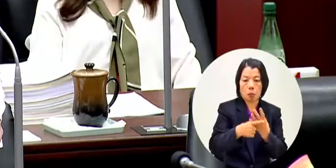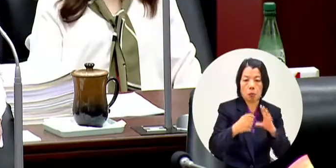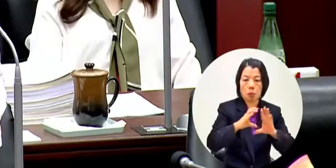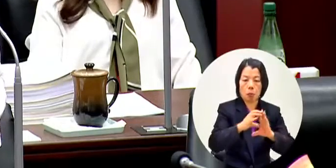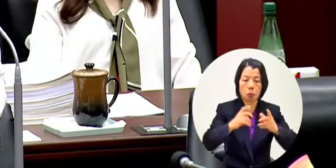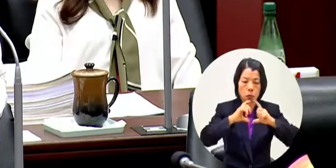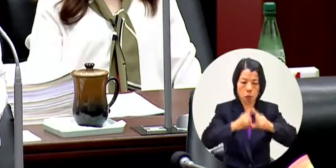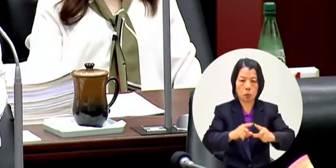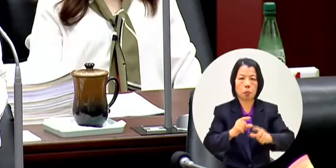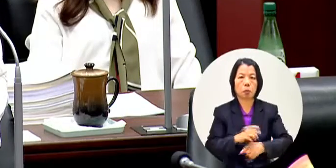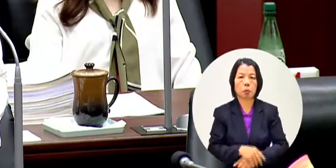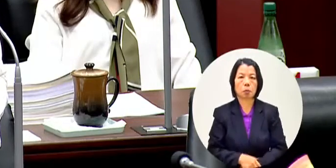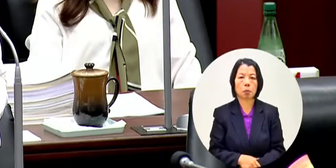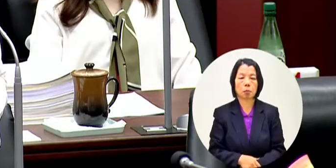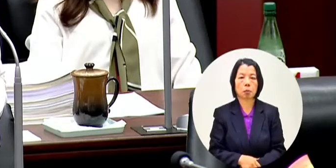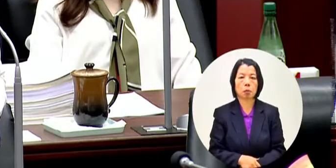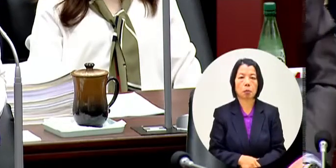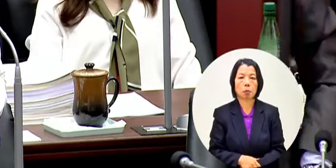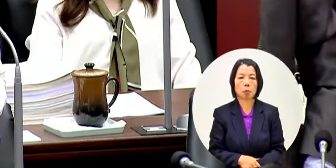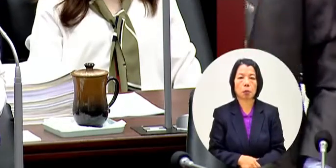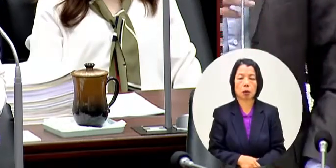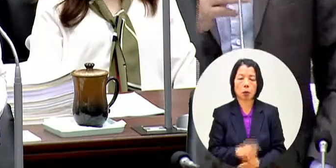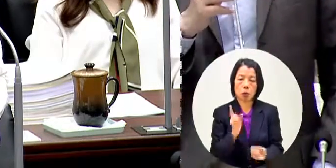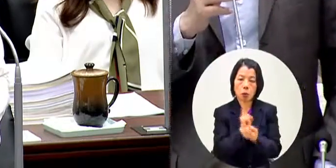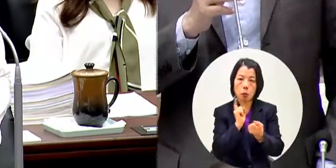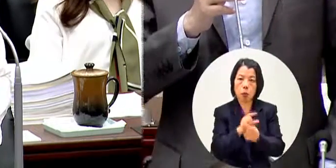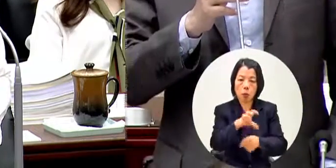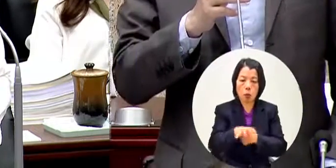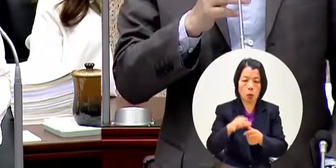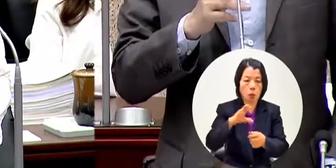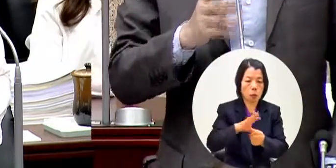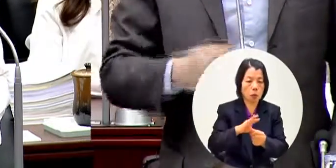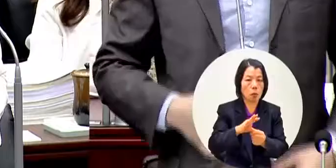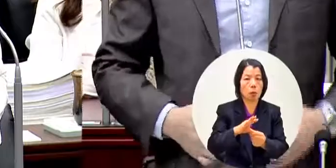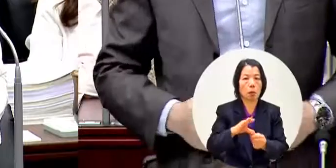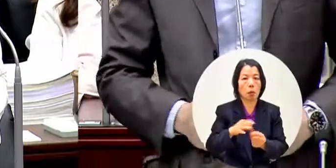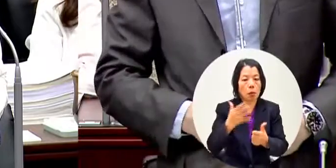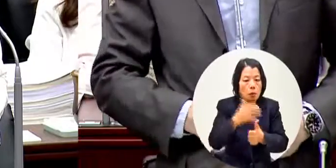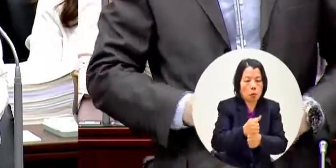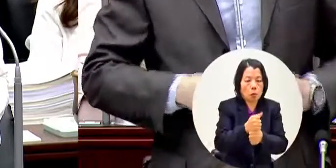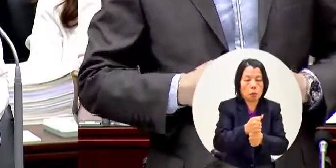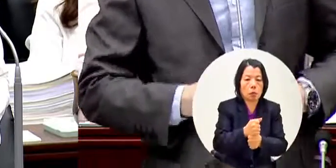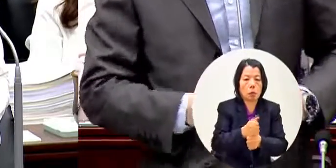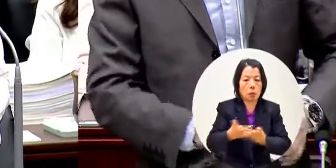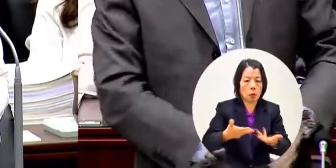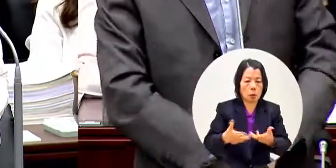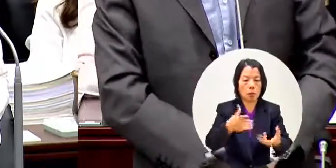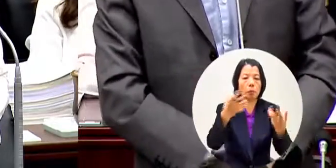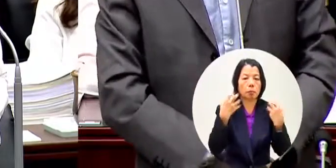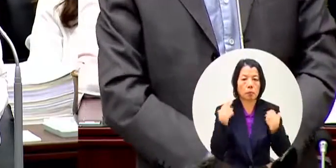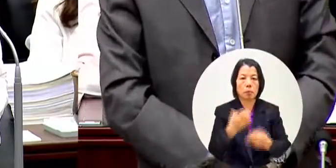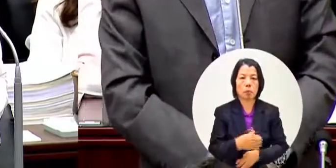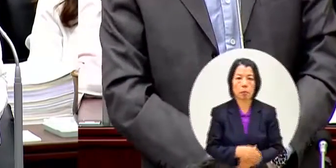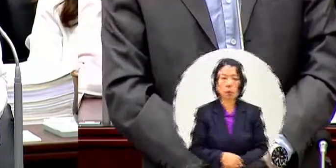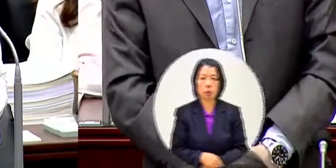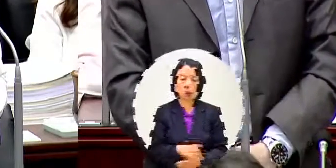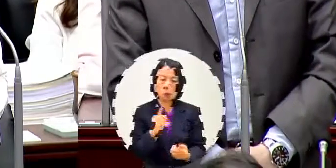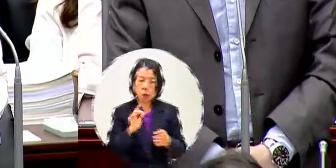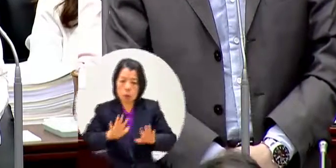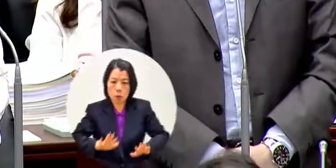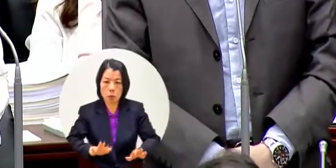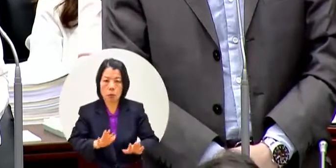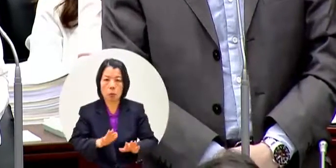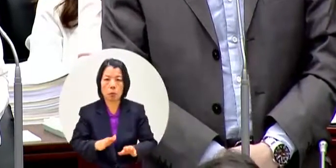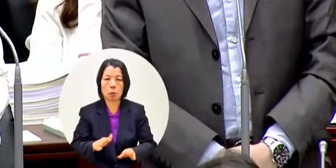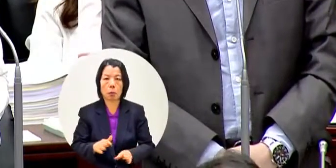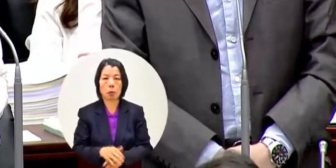们请农业局吴局长答复。 好，谢谢主席，谢谢黄议员。我想农粮政策主要是农